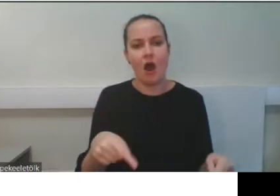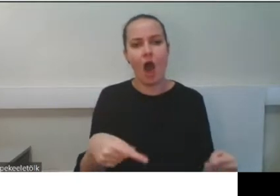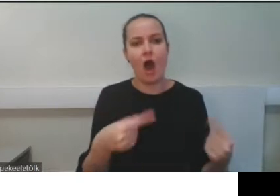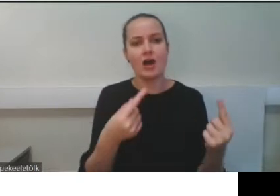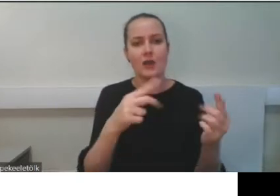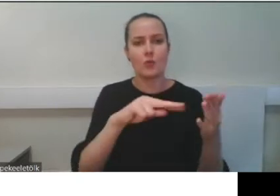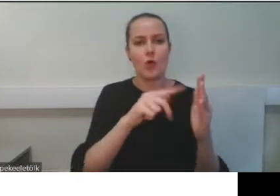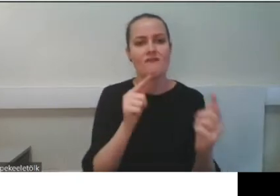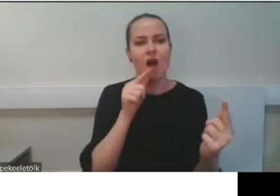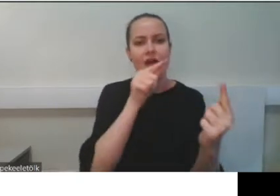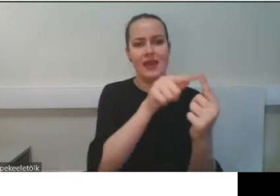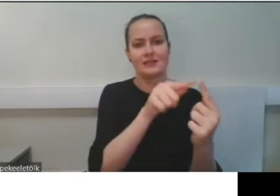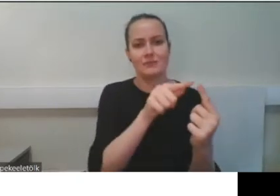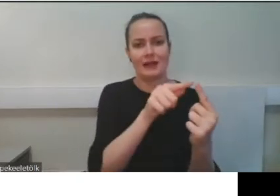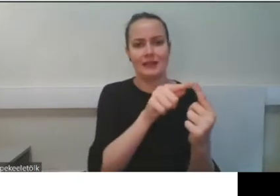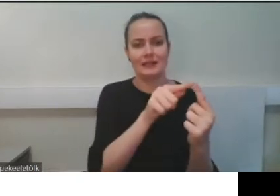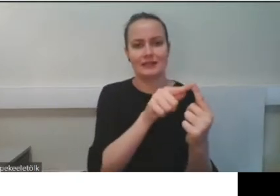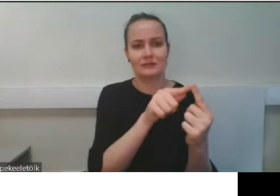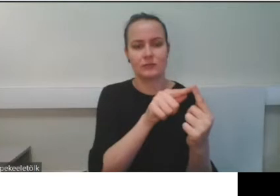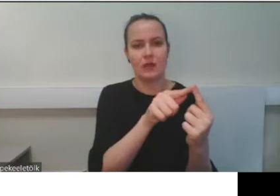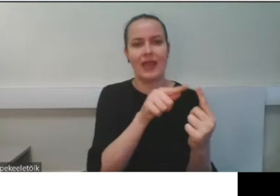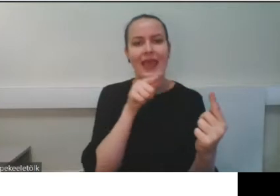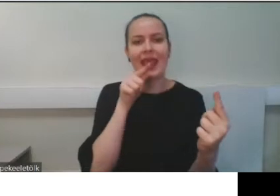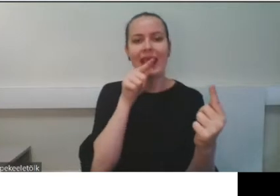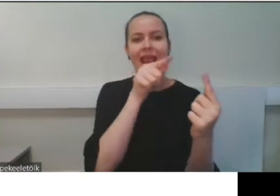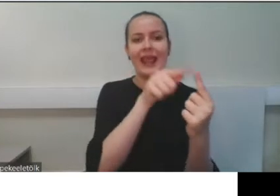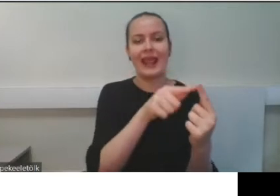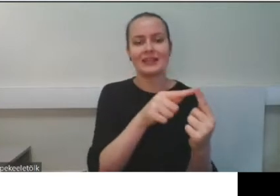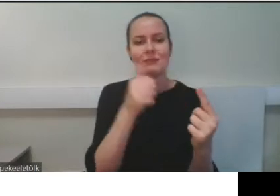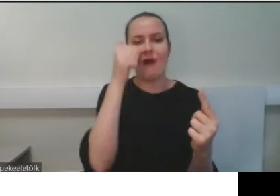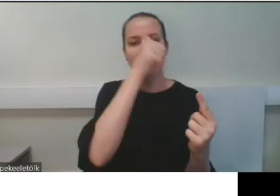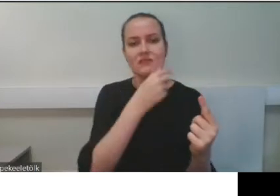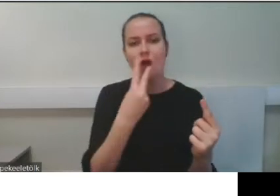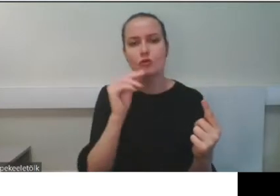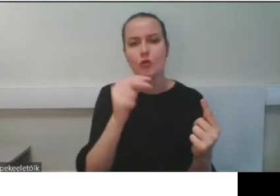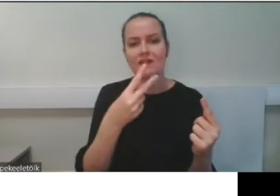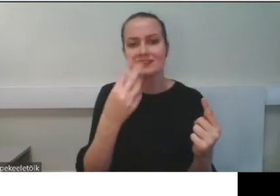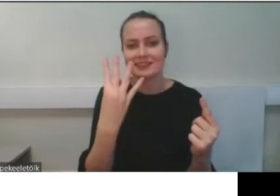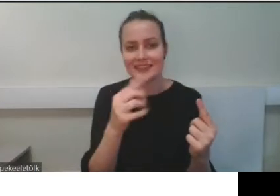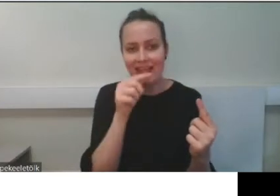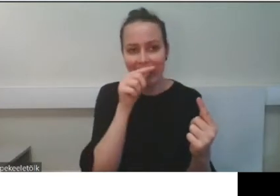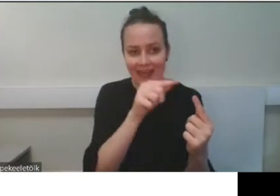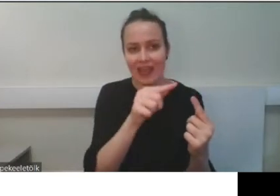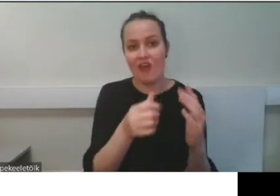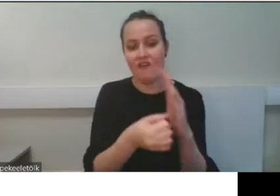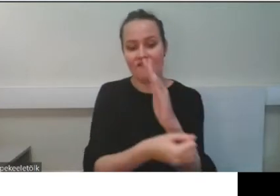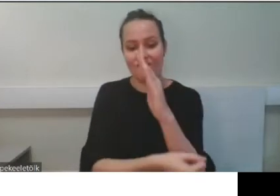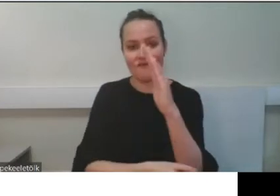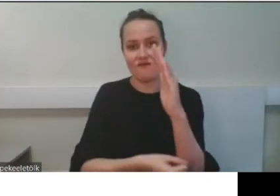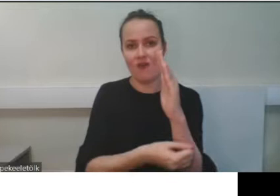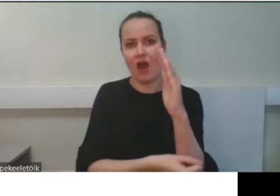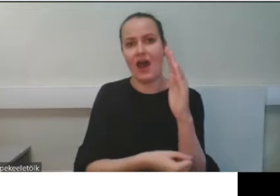ja kelle sissetulek jääb alla absoluutse vaesuse piiri, on liiga vähe, et